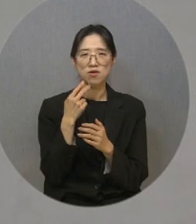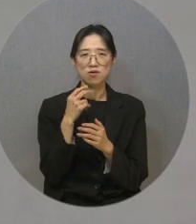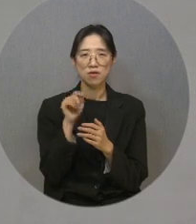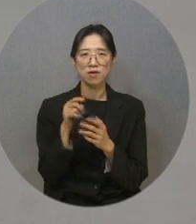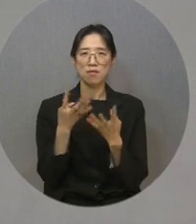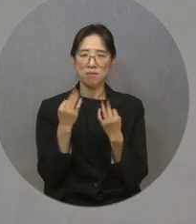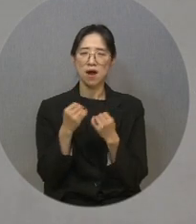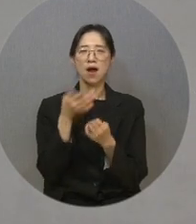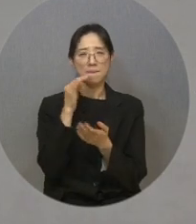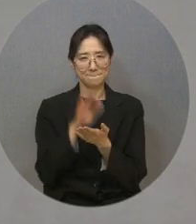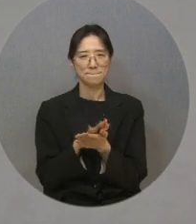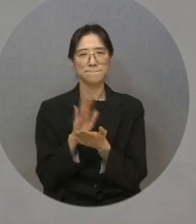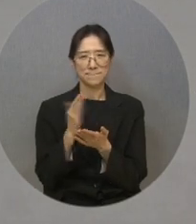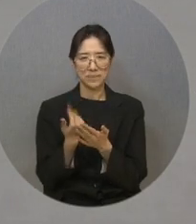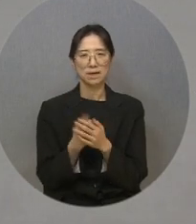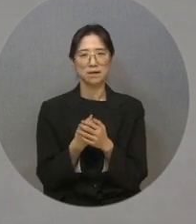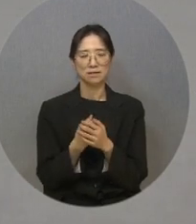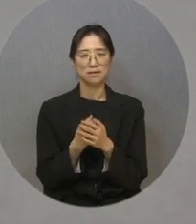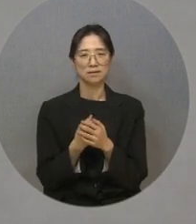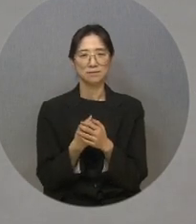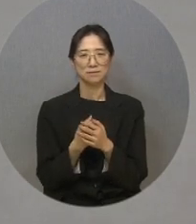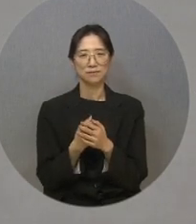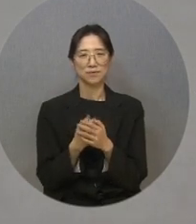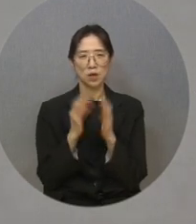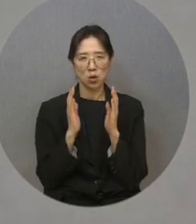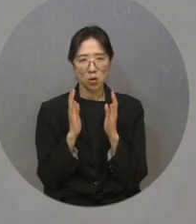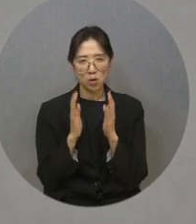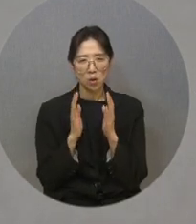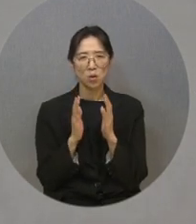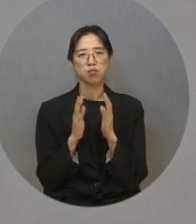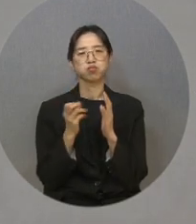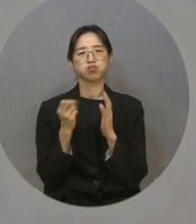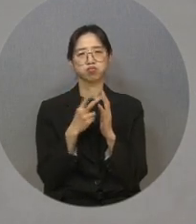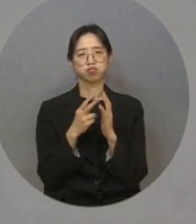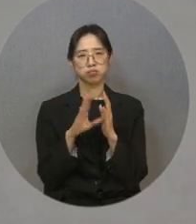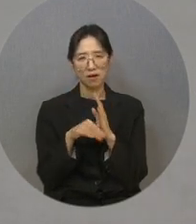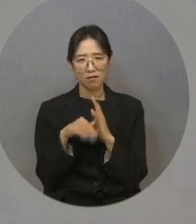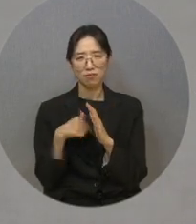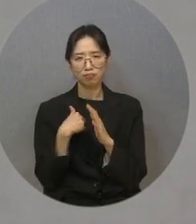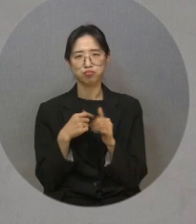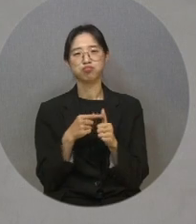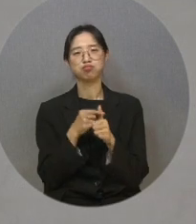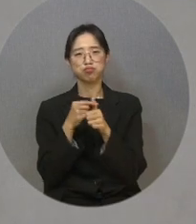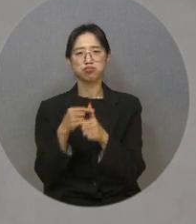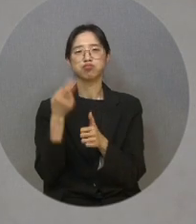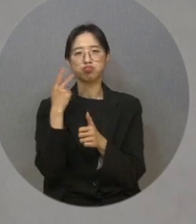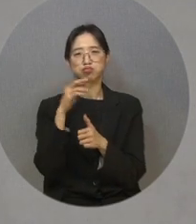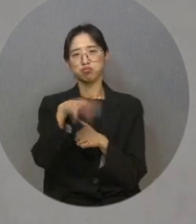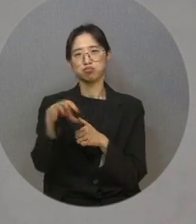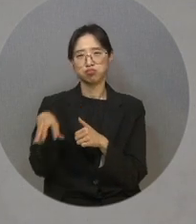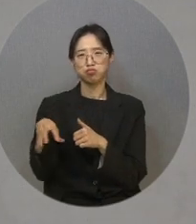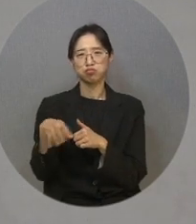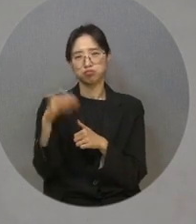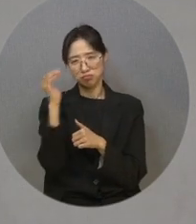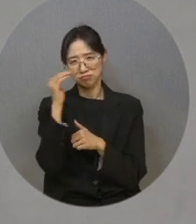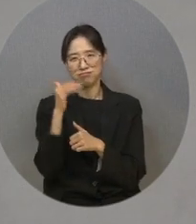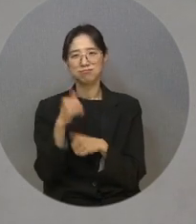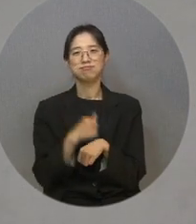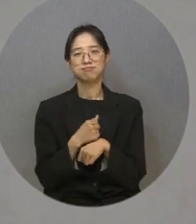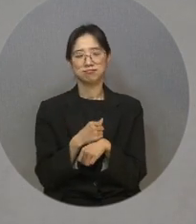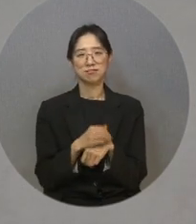미국을 많이 보게 됐어요. 제가 공부하면서 많이 보게 되고 틈만 나면 나를 데리고 우리가 데리고 다니면서 미국을 시찰해